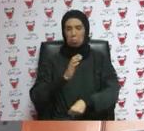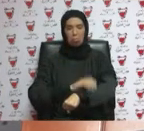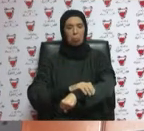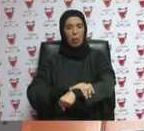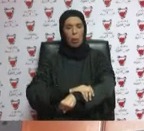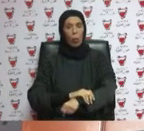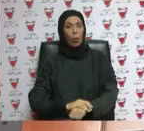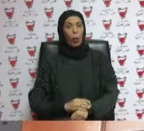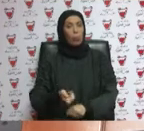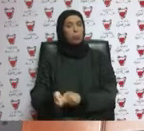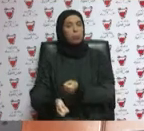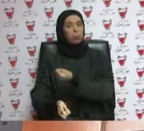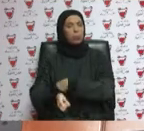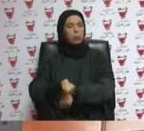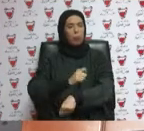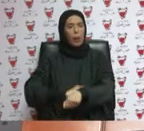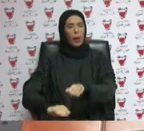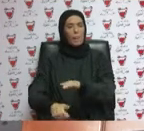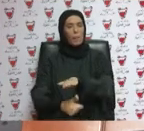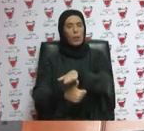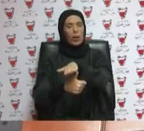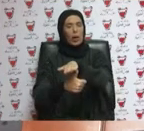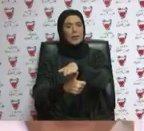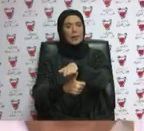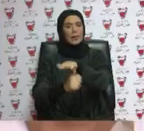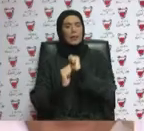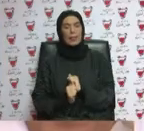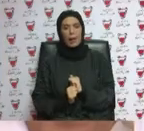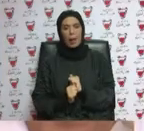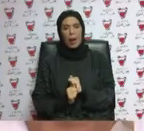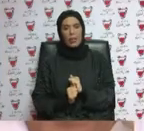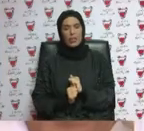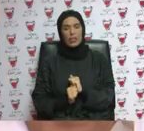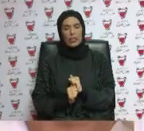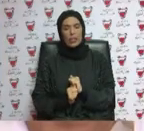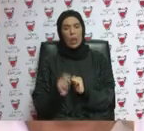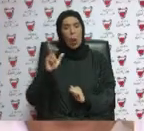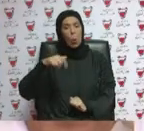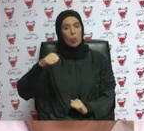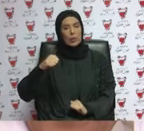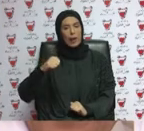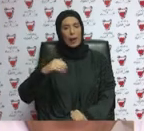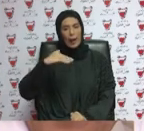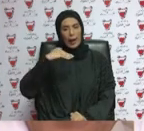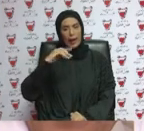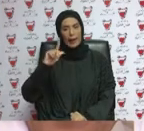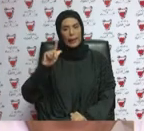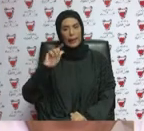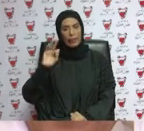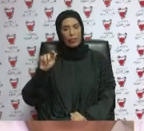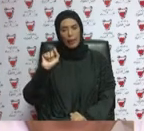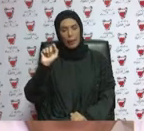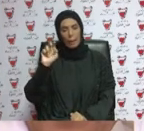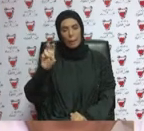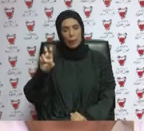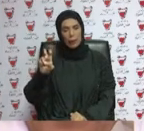الحكومة برئاسة صاحب السمو الملكي رئيس الوزراء، شفنا الأزمة جت؟